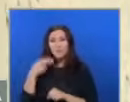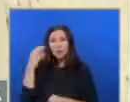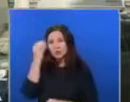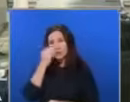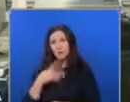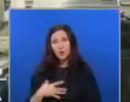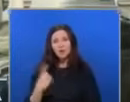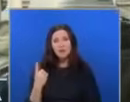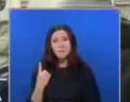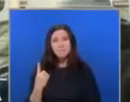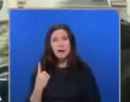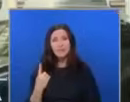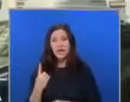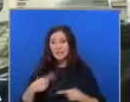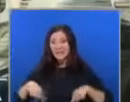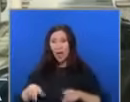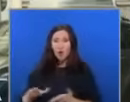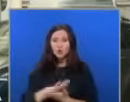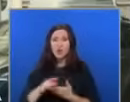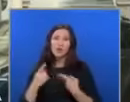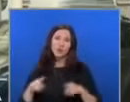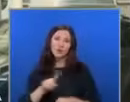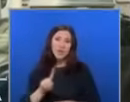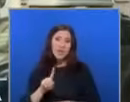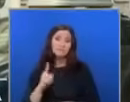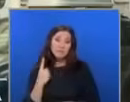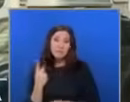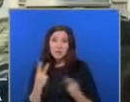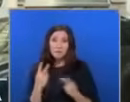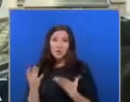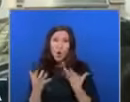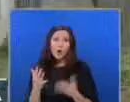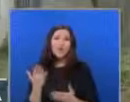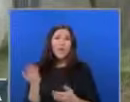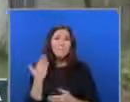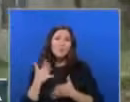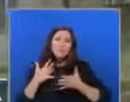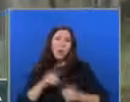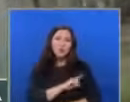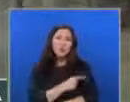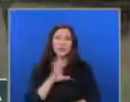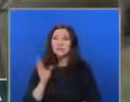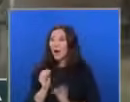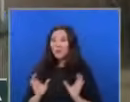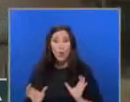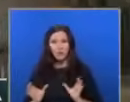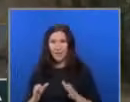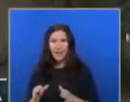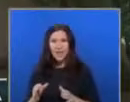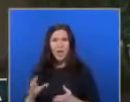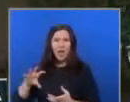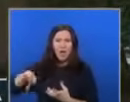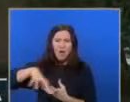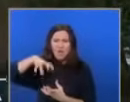Благоевград. Самата става унищожена, другите не, но сами разбирате, огънът е бил доста силен. Цялото отделение е в